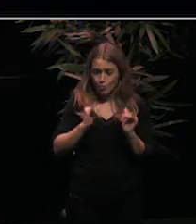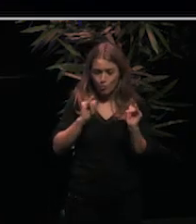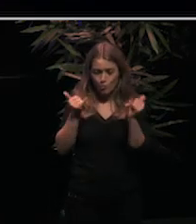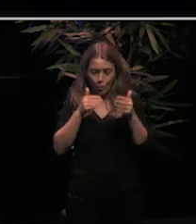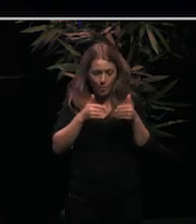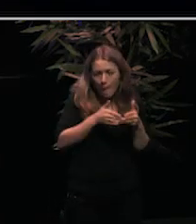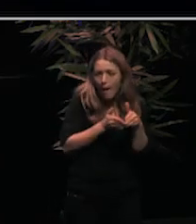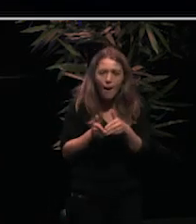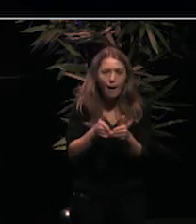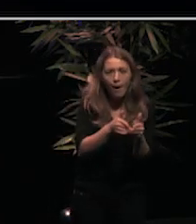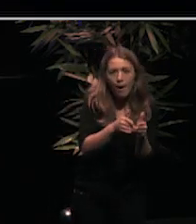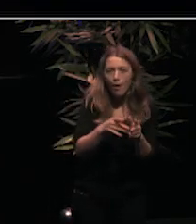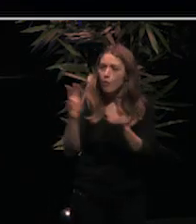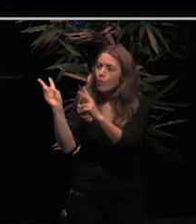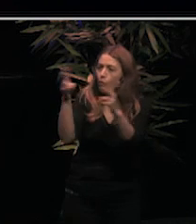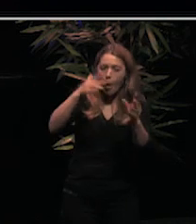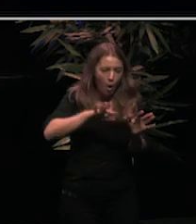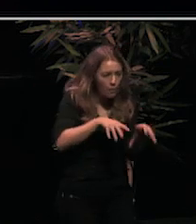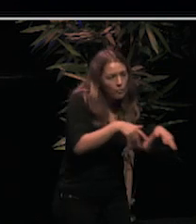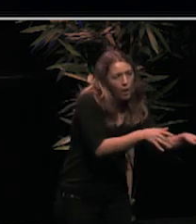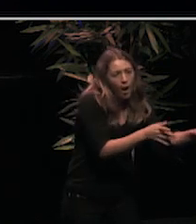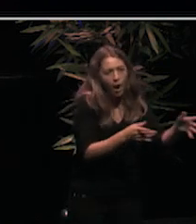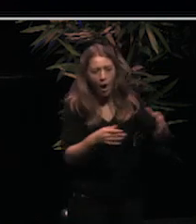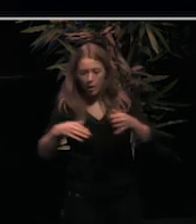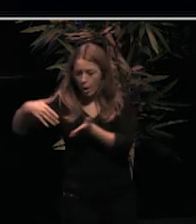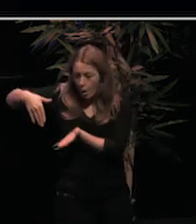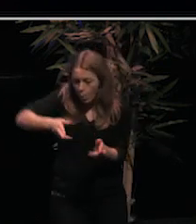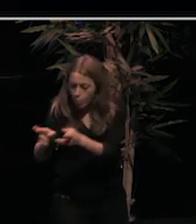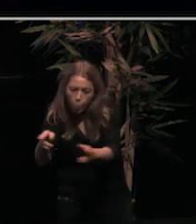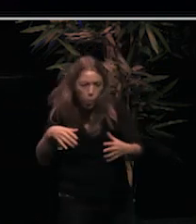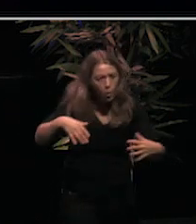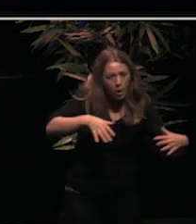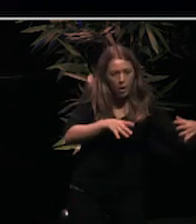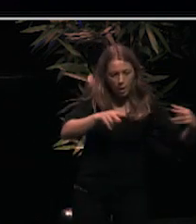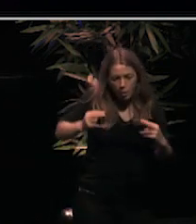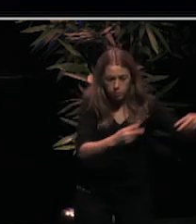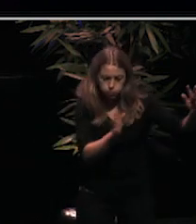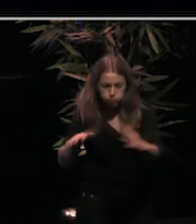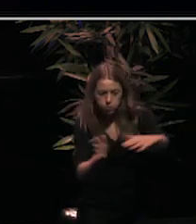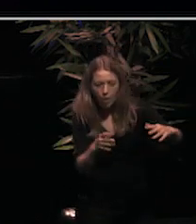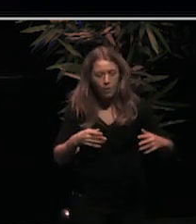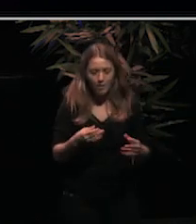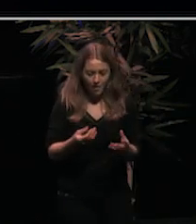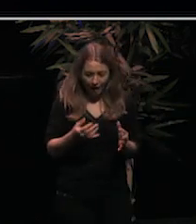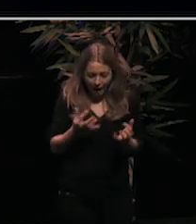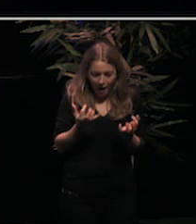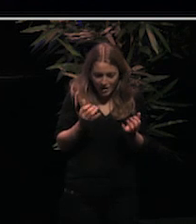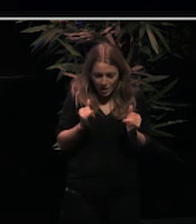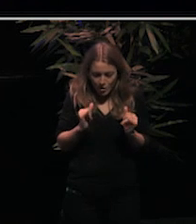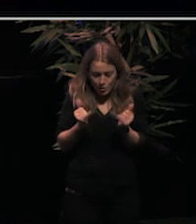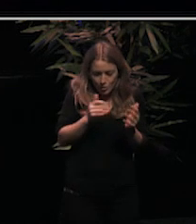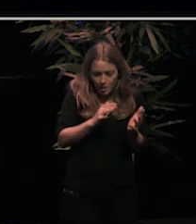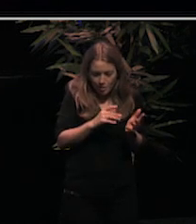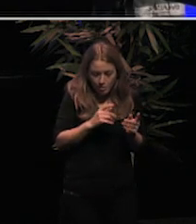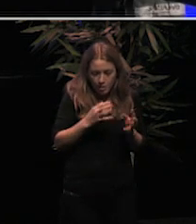naviguer avec le vent, avec les vagues, avec les cailloux, avec les courants, est née en fait cette envie de